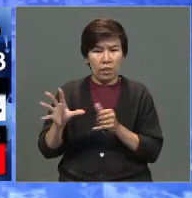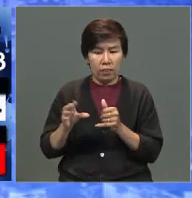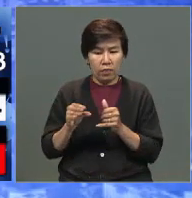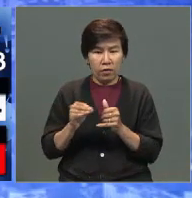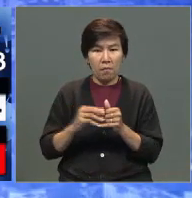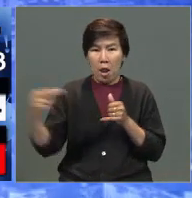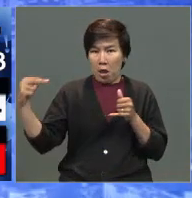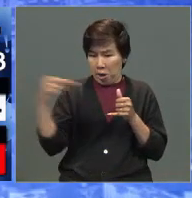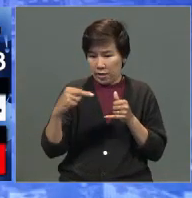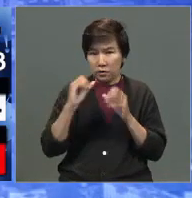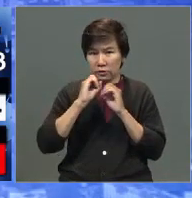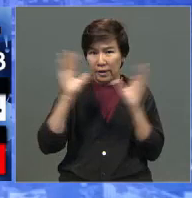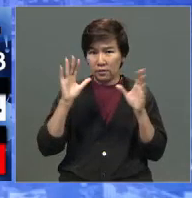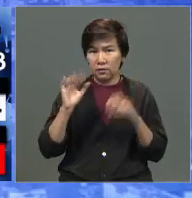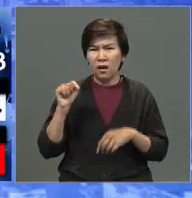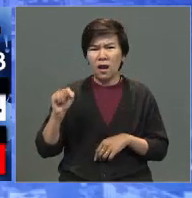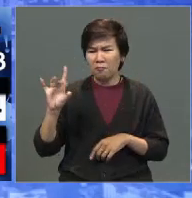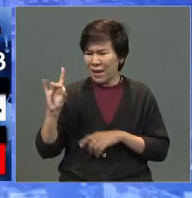รออยู่ตรงนี้นะครับกับผมครับมีสอบถามถึงความกังวลครับบอกว่าจากชุดข้อมูลที่ระบุว่าว่ามีเพียงคนยี่สิบเปอร์เซ็นที่รับโควิชและแสดงอาการและอีก80%